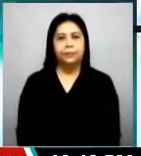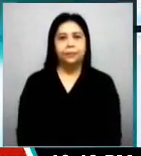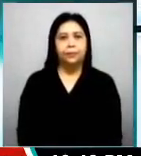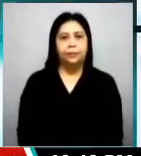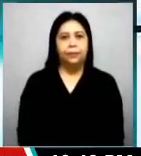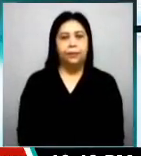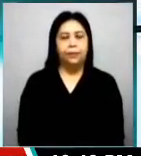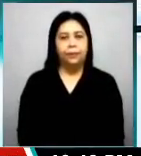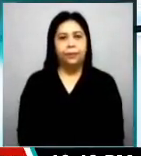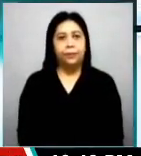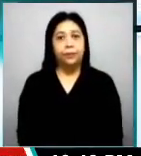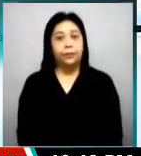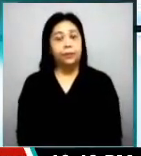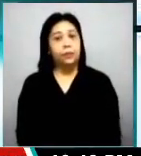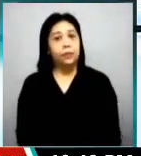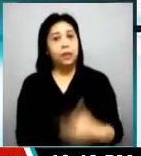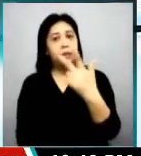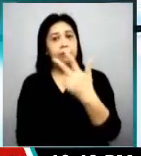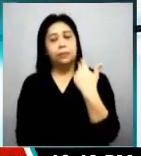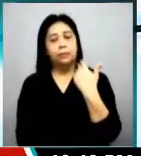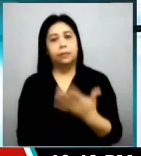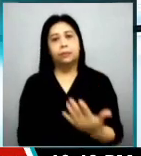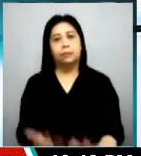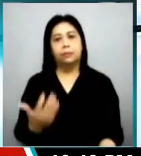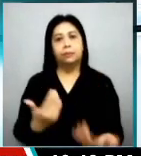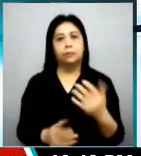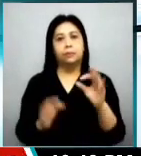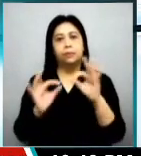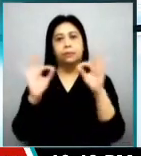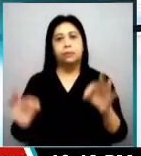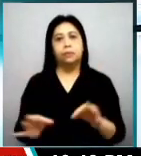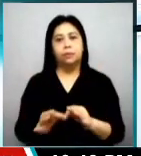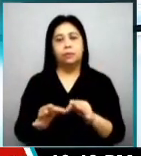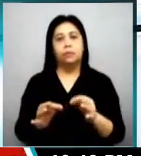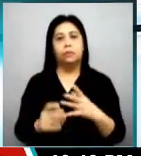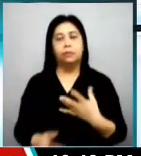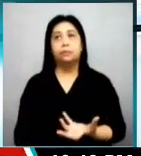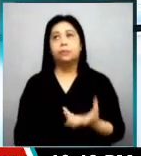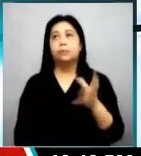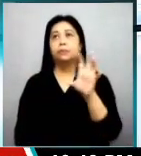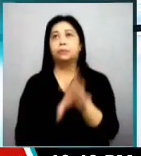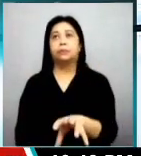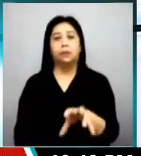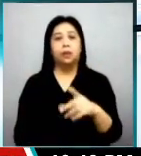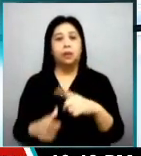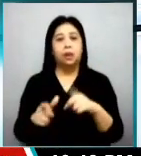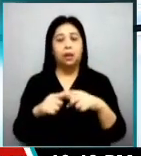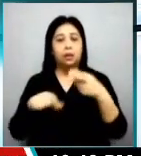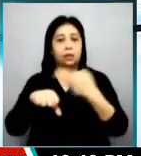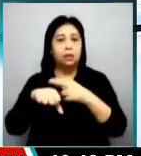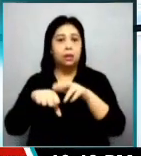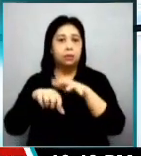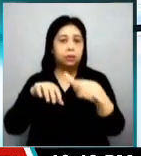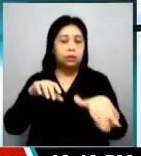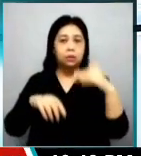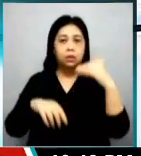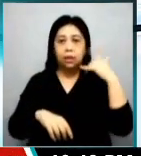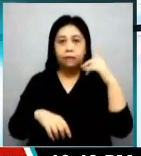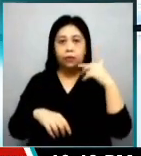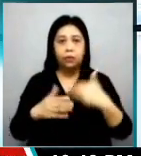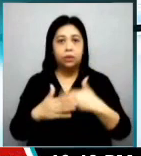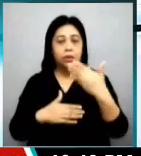Tatlo ang patay sa sunog sa isang factory sa Bangladesh. Nagka-rockslide naman sa California kasunod ng